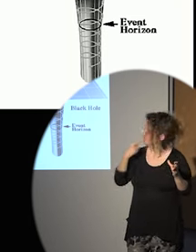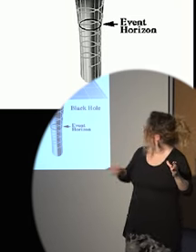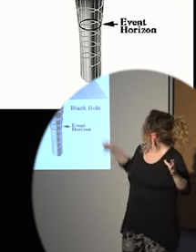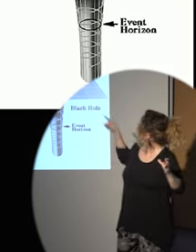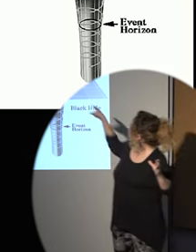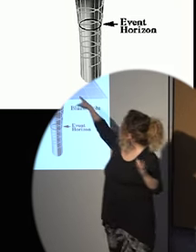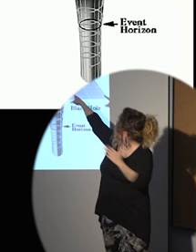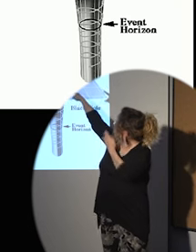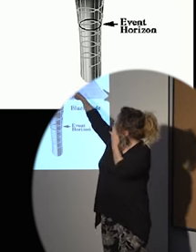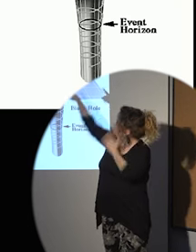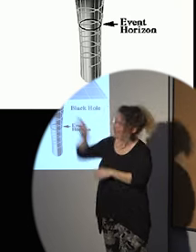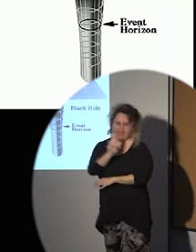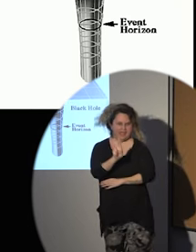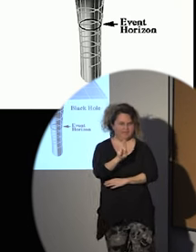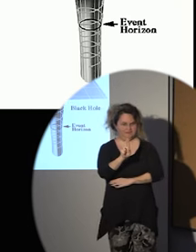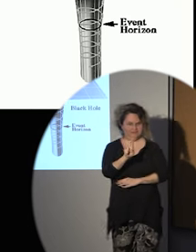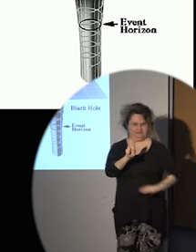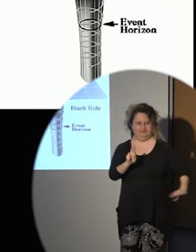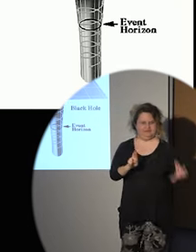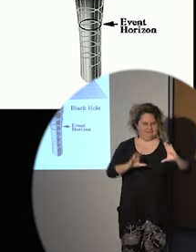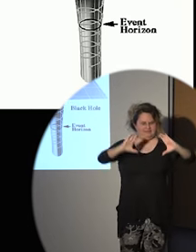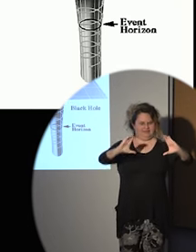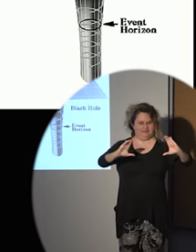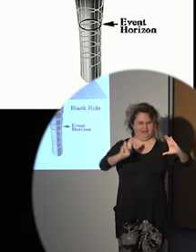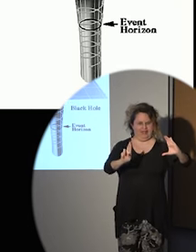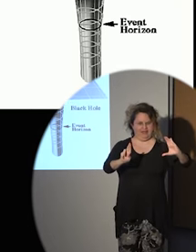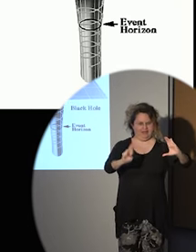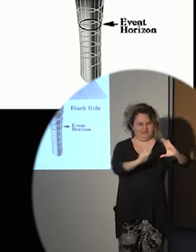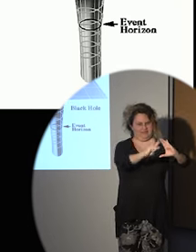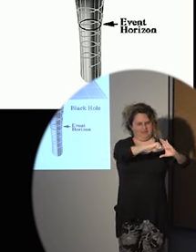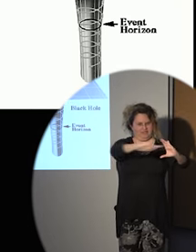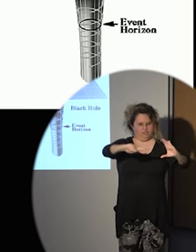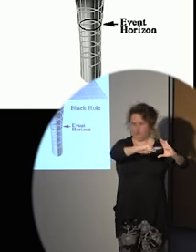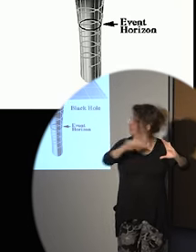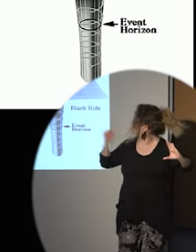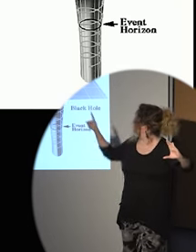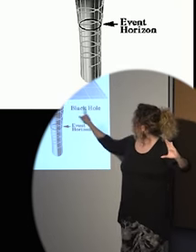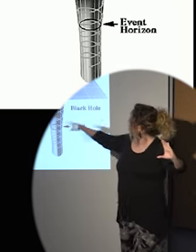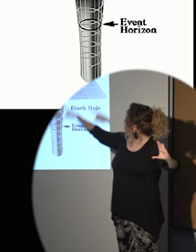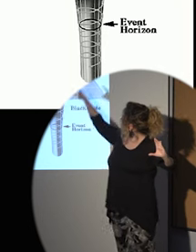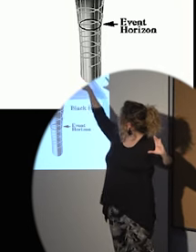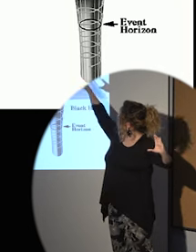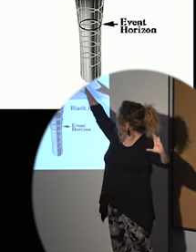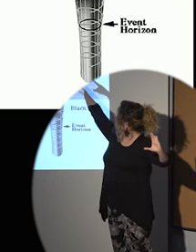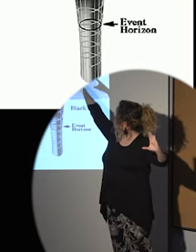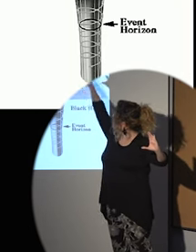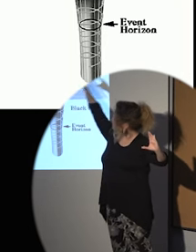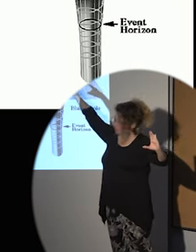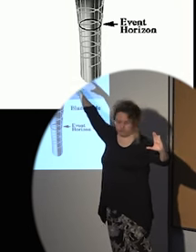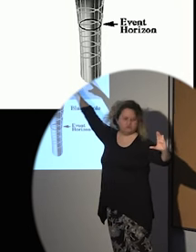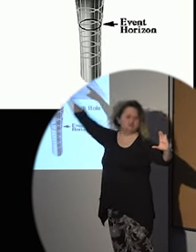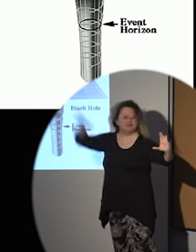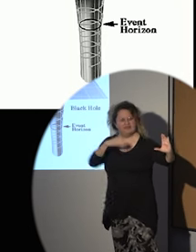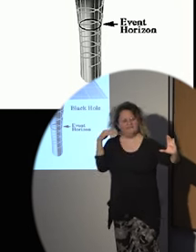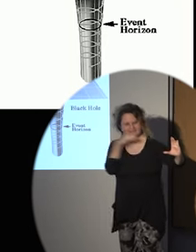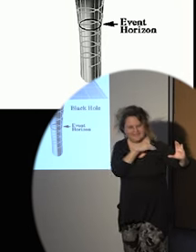G ici, c'est la constante universelle gravitationnelle, M, c'est la masse de trou noir, et C, c'est la vitesse de la lumière. Ce n'est pas l'équation la plus complexe